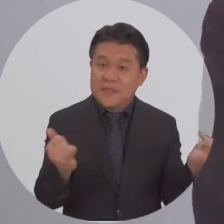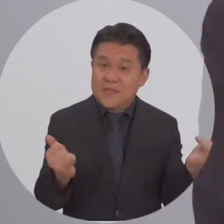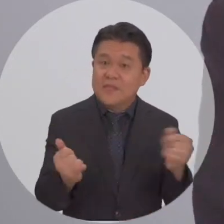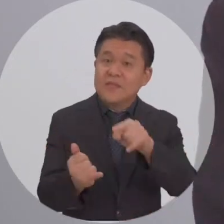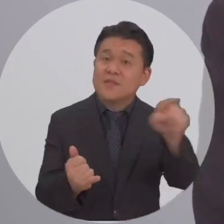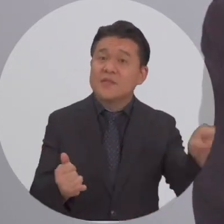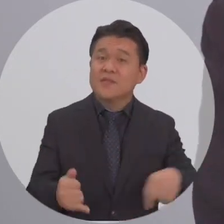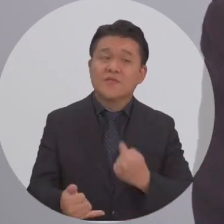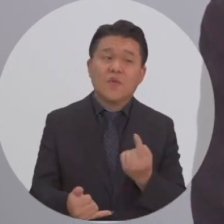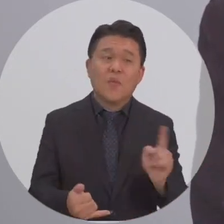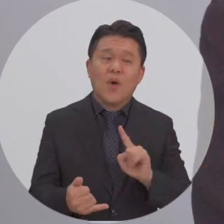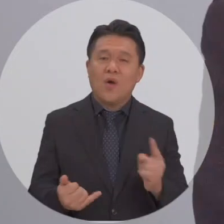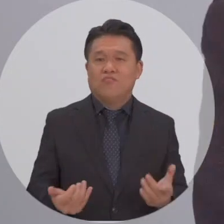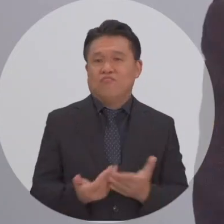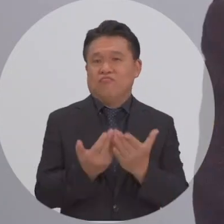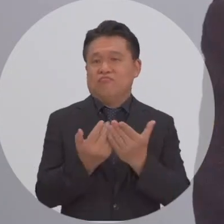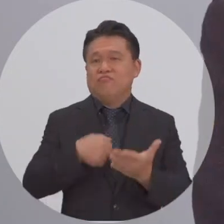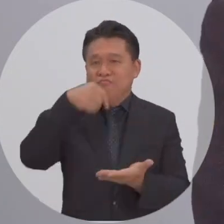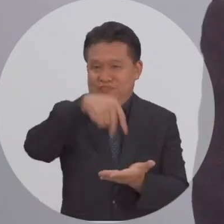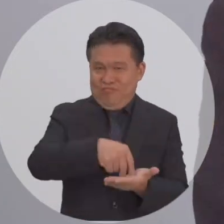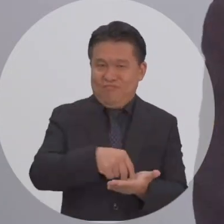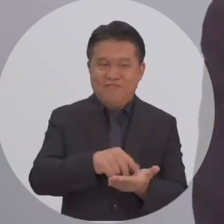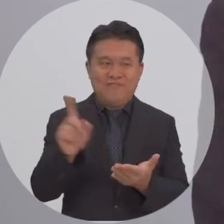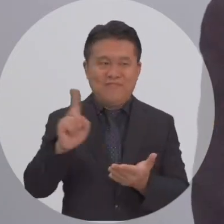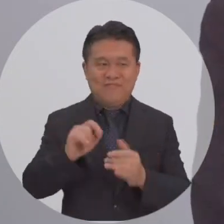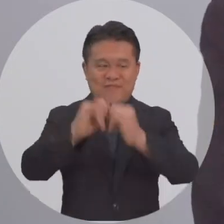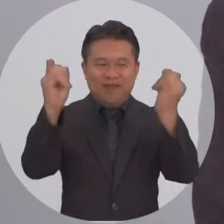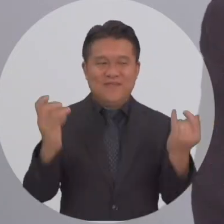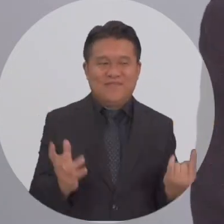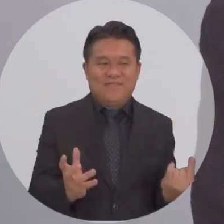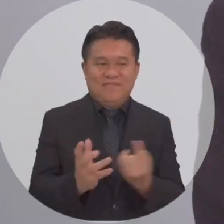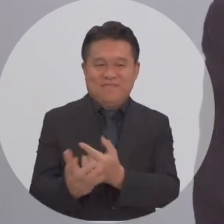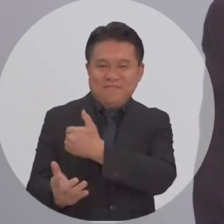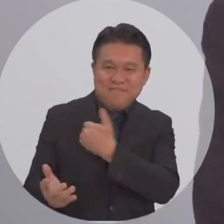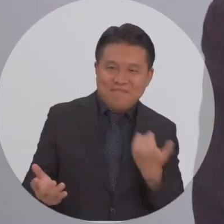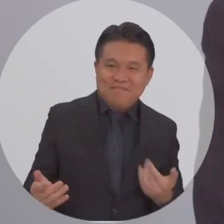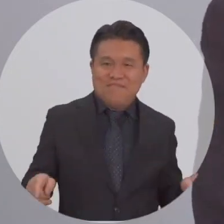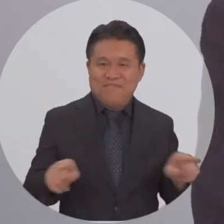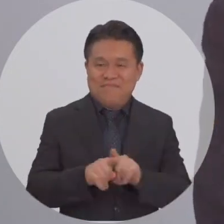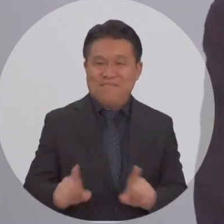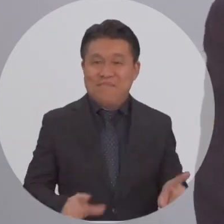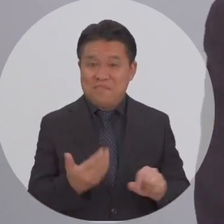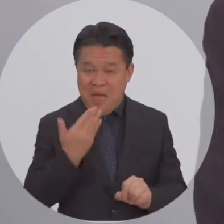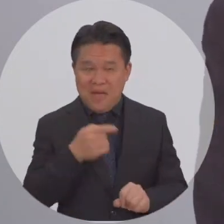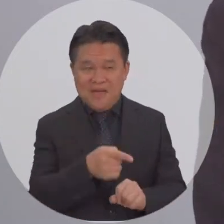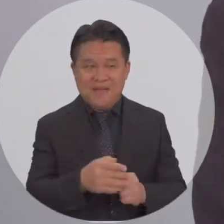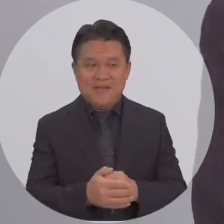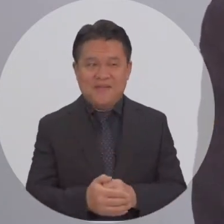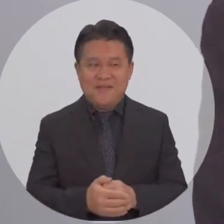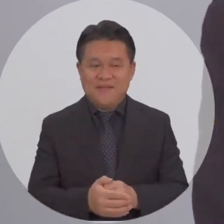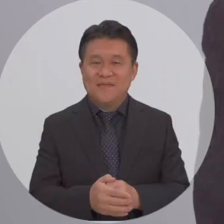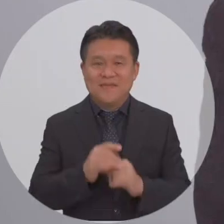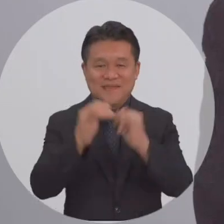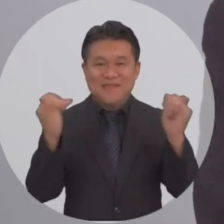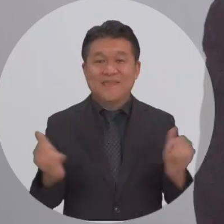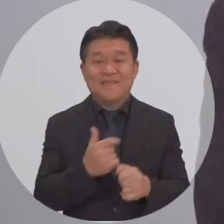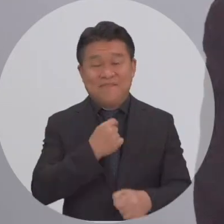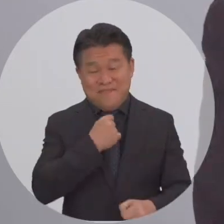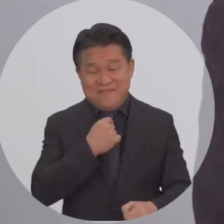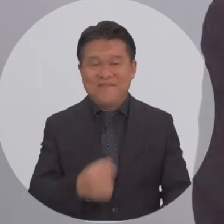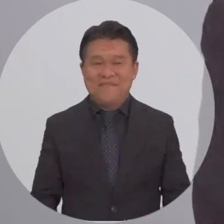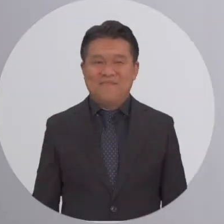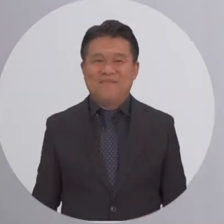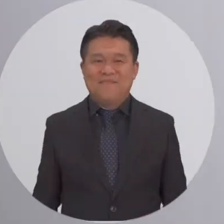발달 장애인들이 스스로 자립해서 우리 사회 구성원과 더불어서 함께 할 수 있는 그런 사회가